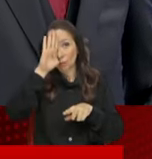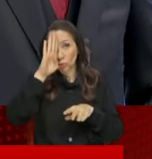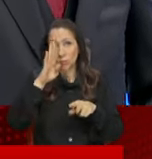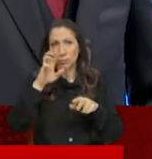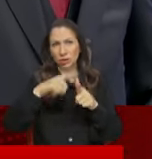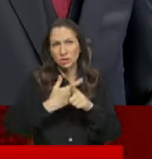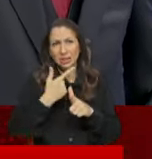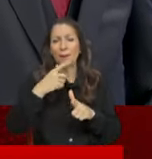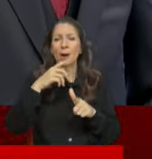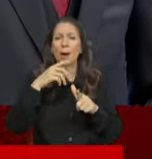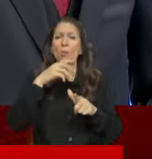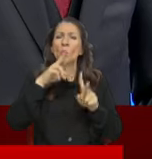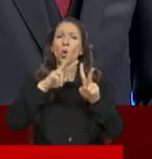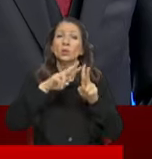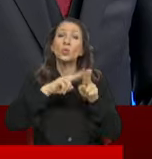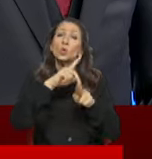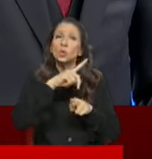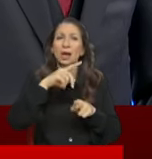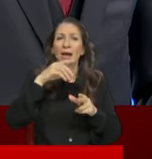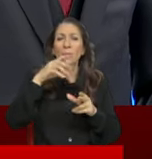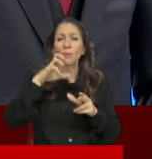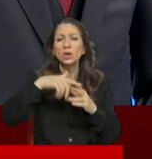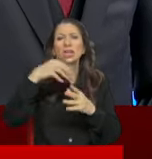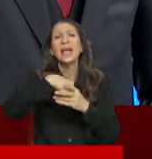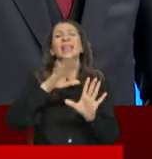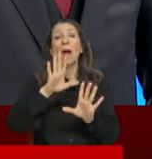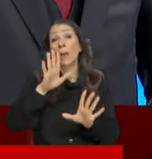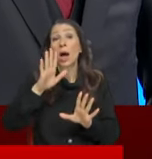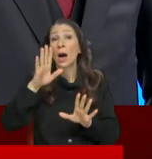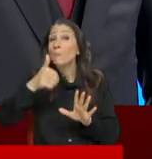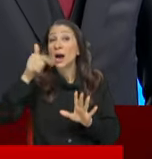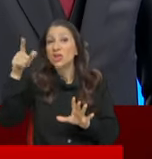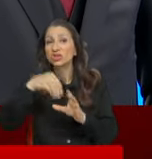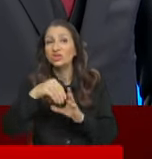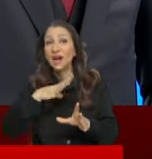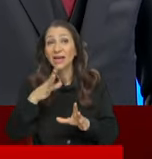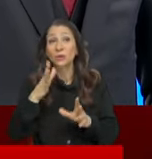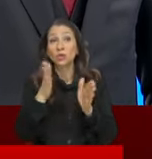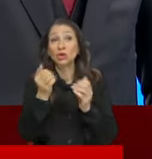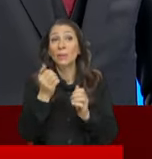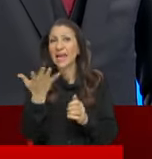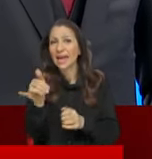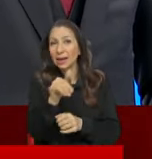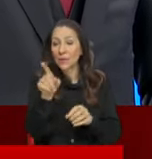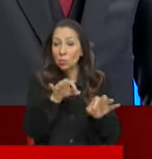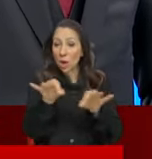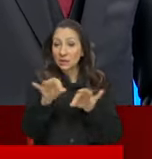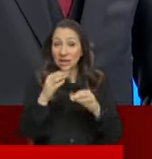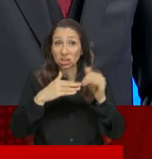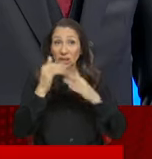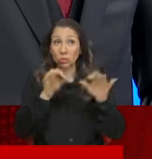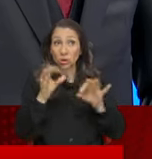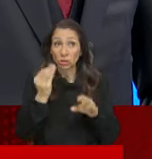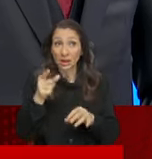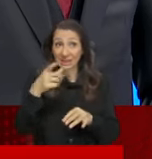değil AK Parti'nin adayı ama Bakanlığın gündeminde Kanal İstanbul Küçükçekmece'ye ne kadar yakın bir mühendis olarak inşaat mühendisi